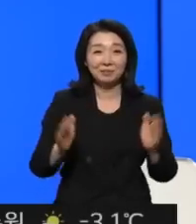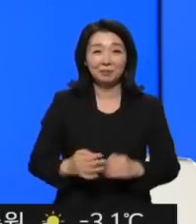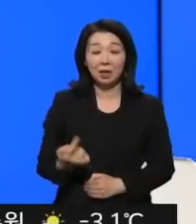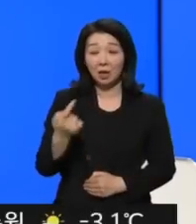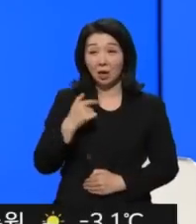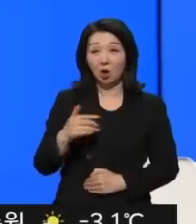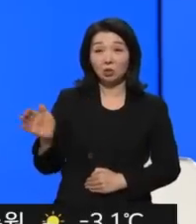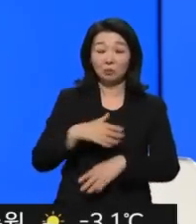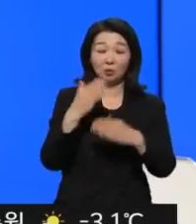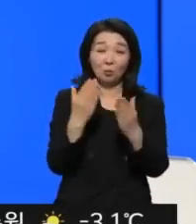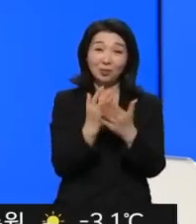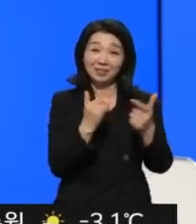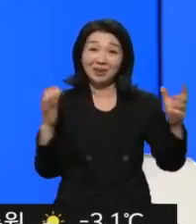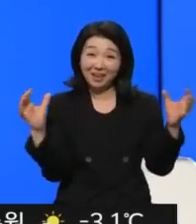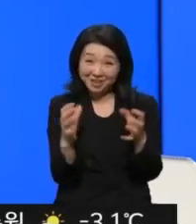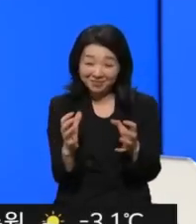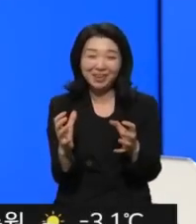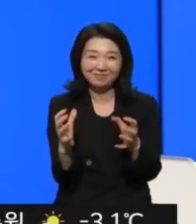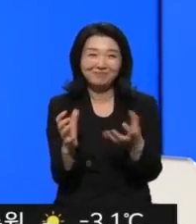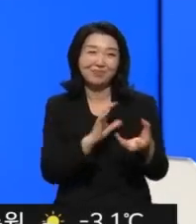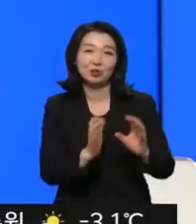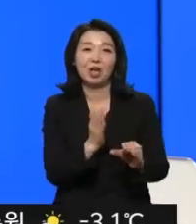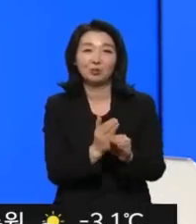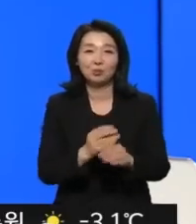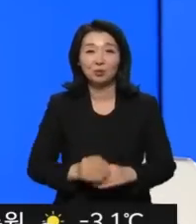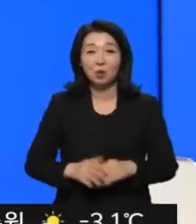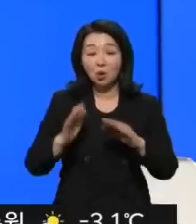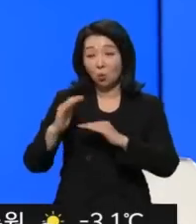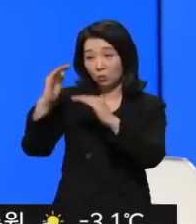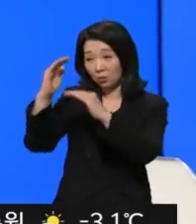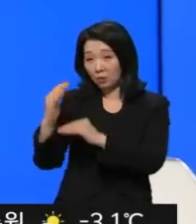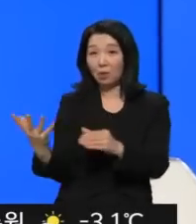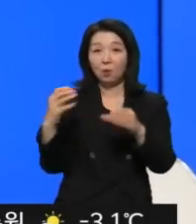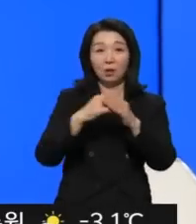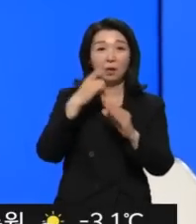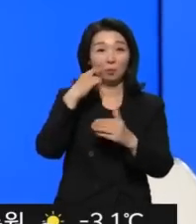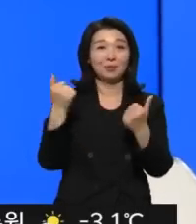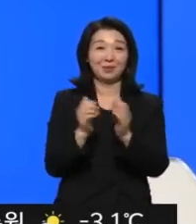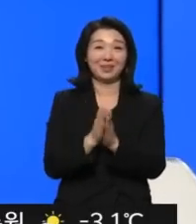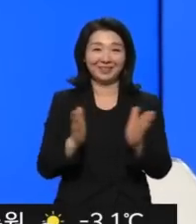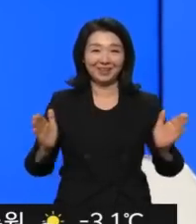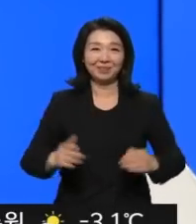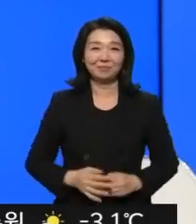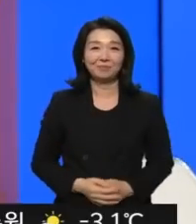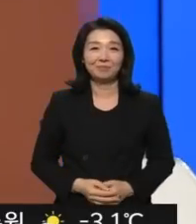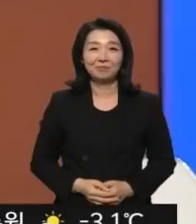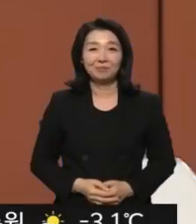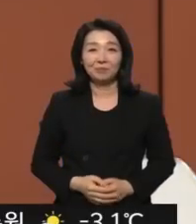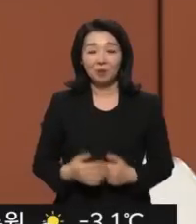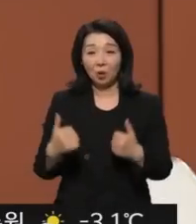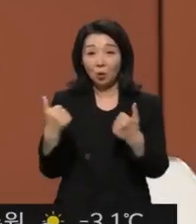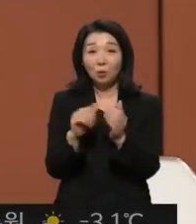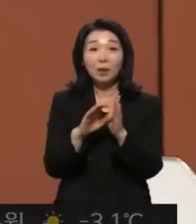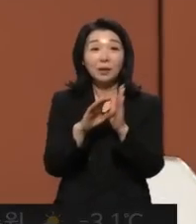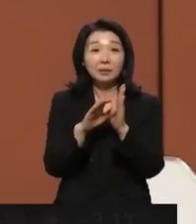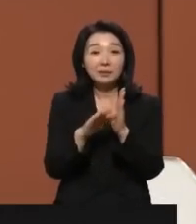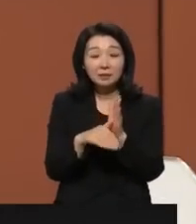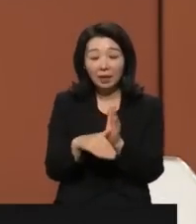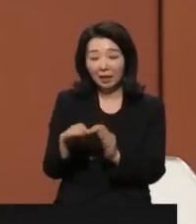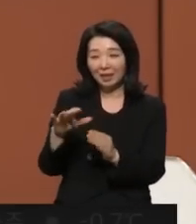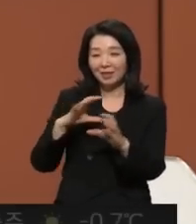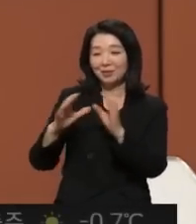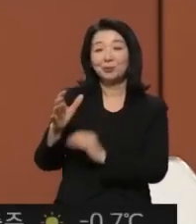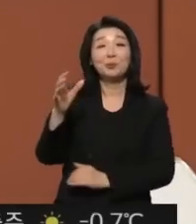저희가 완전체로 운영을 하고 있죠. 자, 오늘도 속보 실시간 반영하면서 열어놓고 회의를 진행하겠습니다. 회의가 진행되는 동안에는